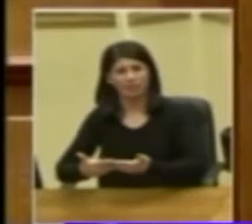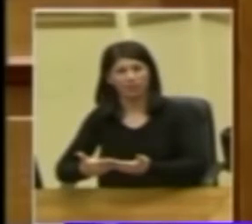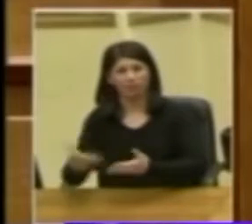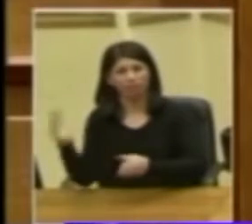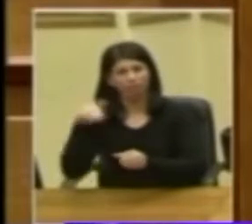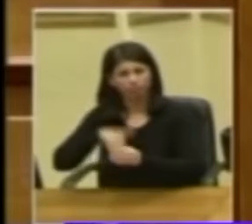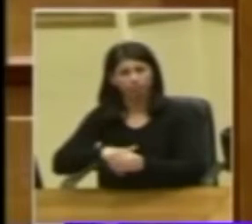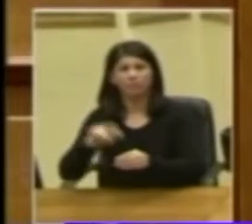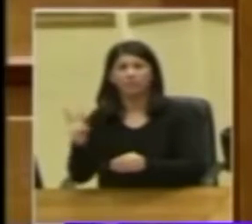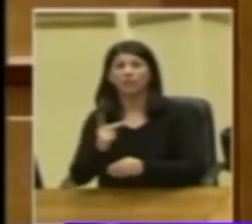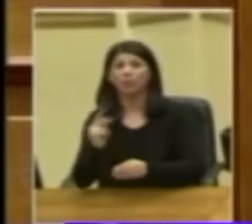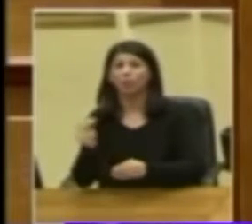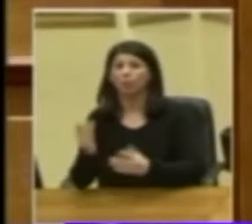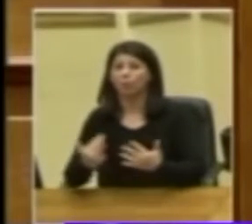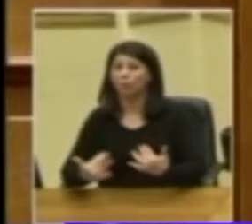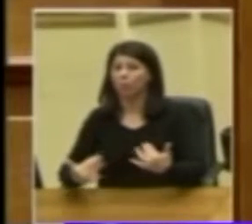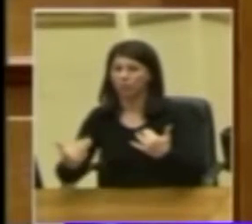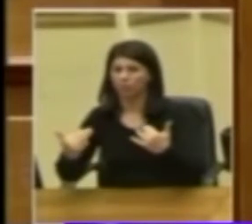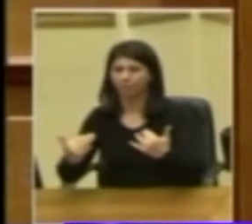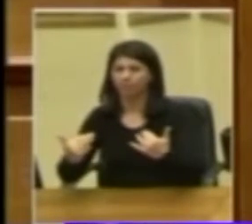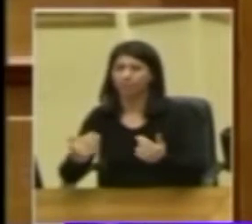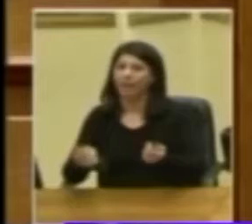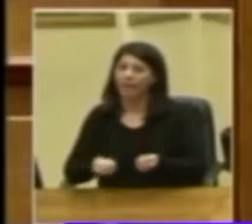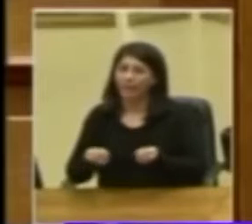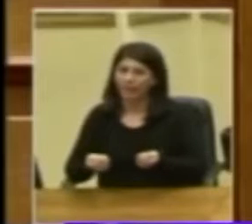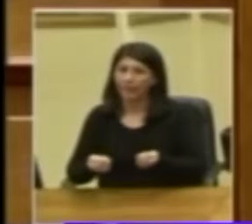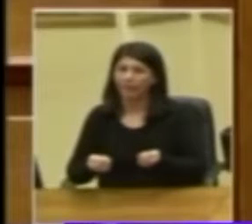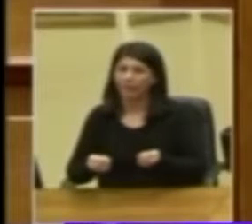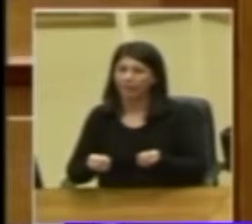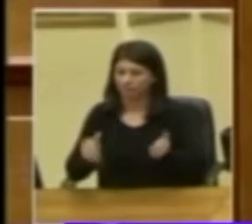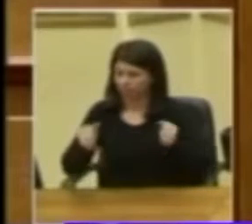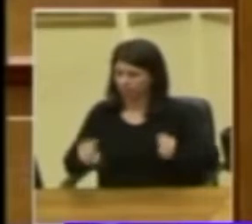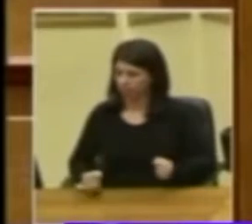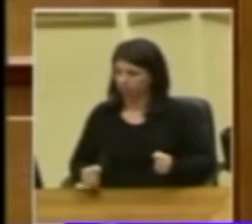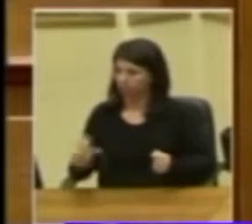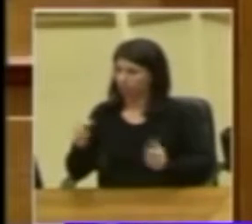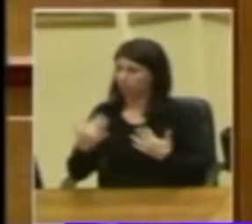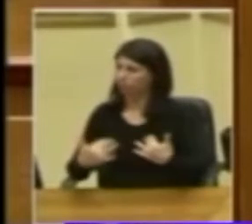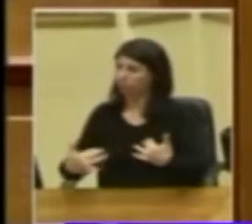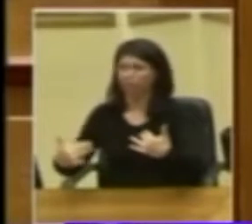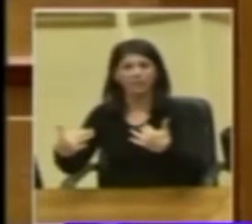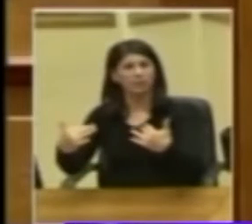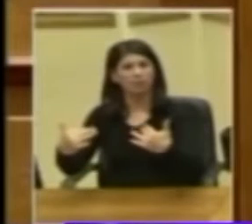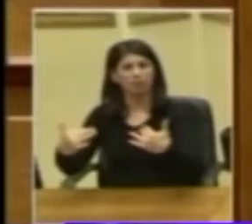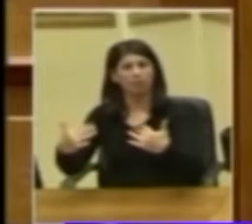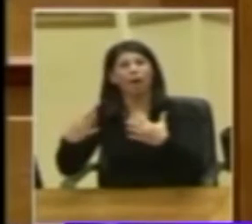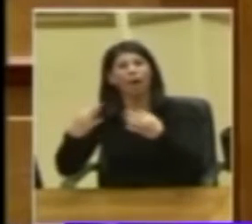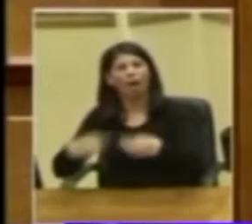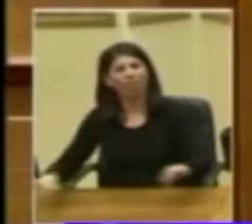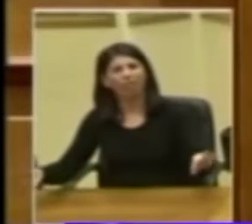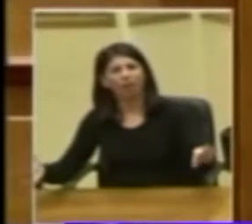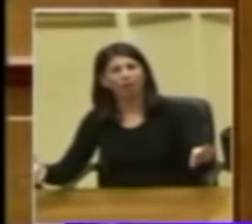εμπλέκεται το Κοινοβούλιο, γίνεται με τα έδρανα της Βουλής να είναι